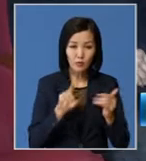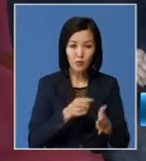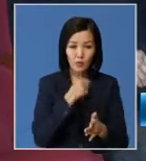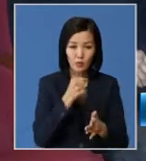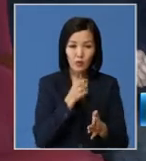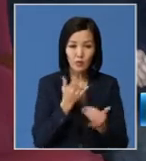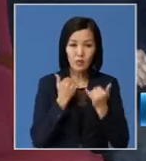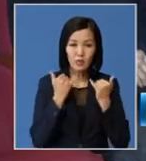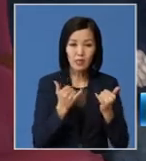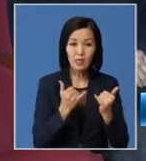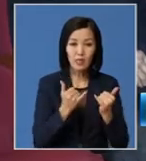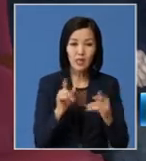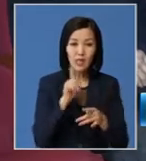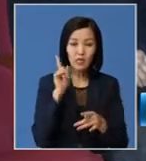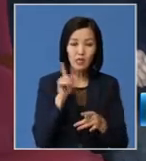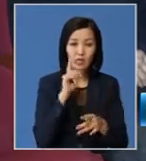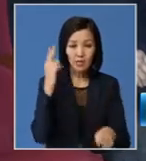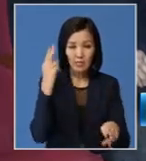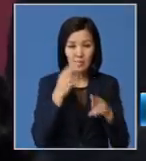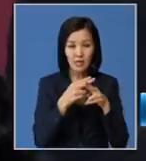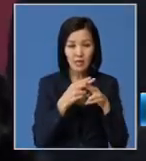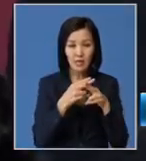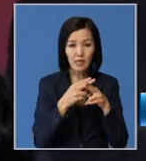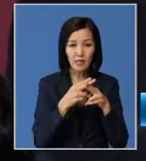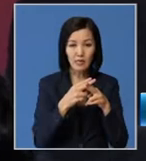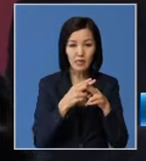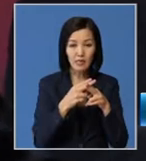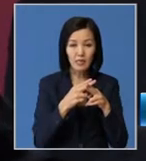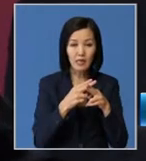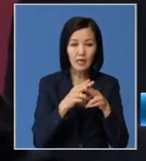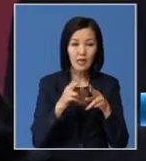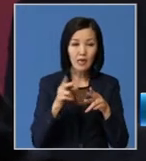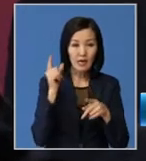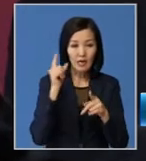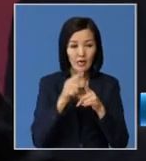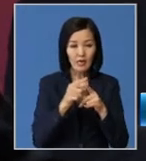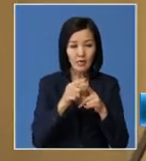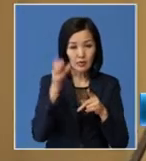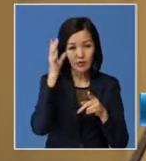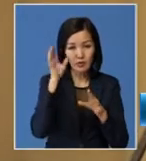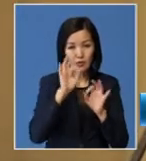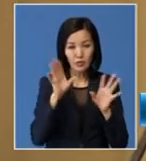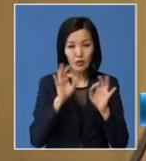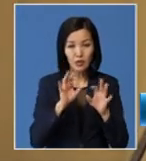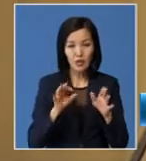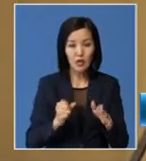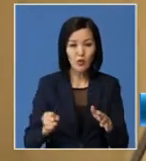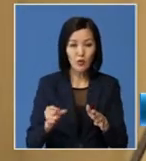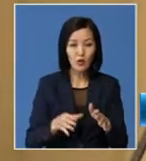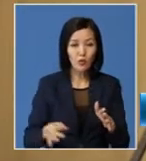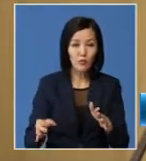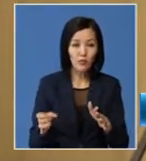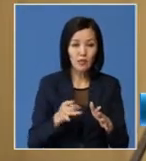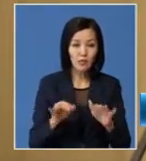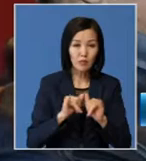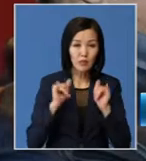білетін Көксу жастары мұнан соң ер ағаларын төрге оздырып, тәлімді сөздерін тыңдады. Жерлестер жиылған шарада аудан, облыс, тіпті республика